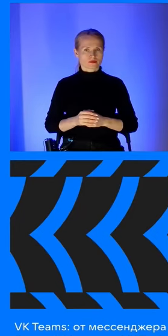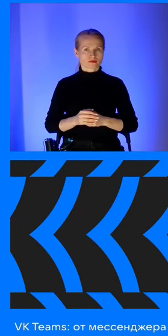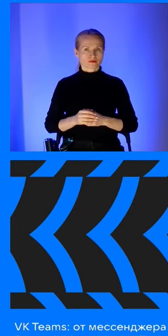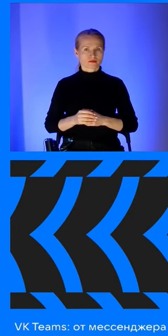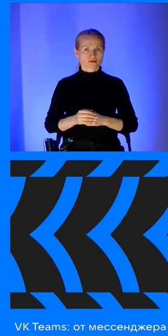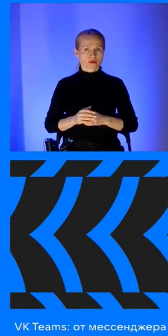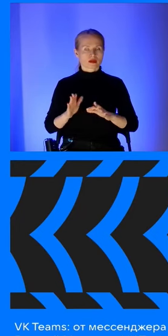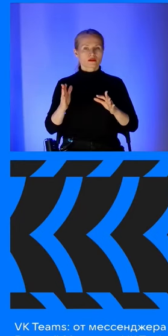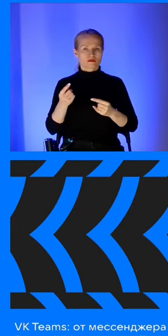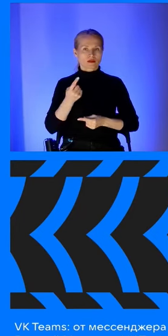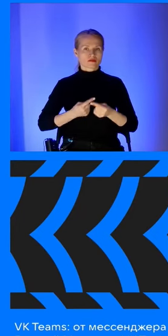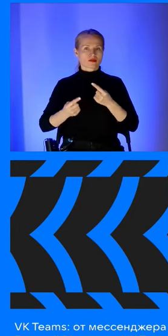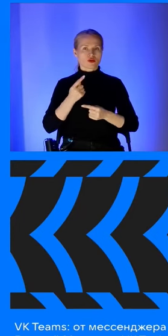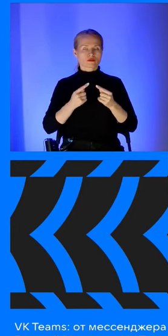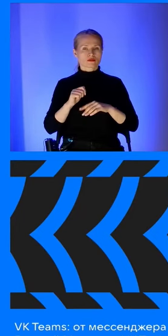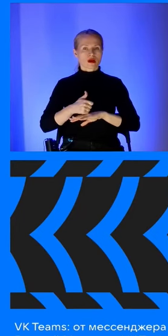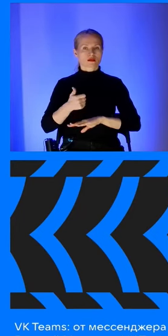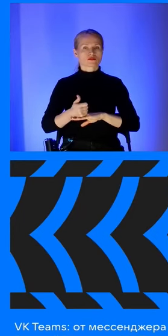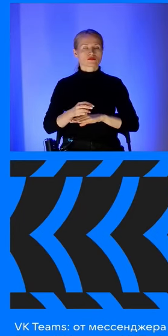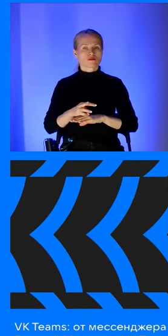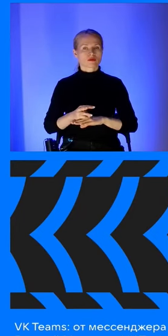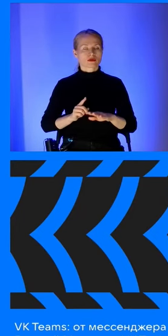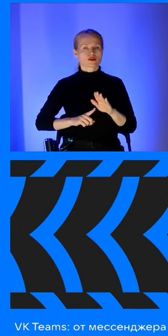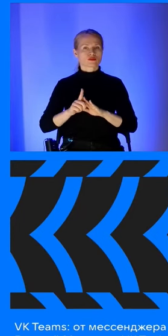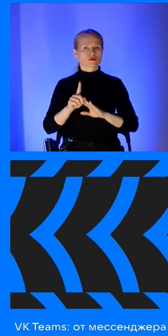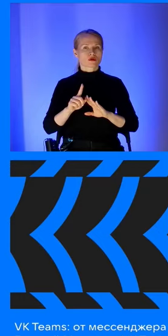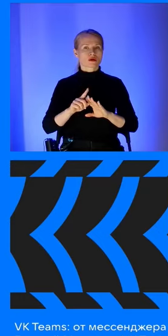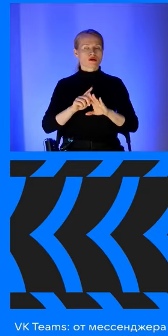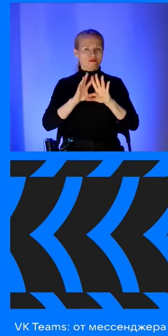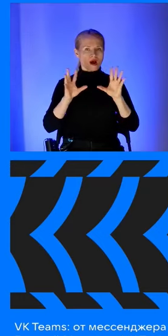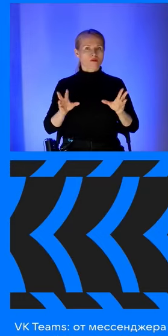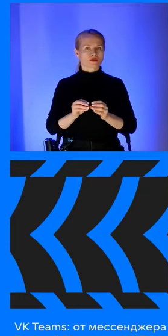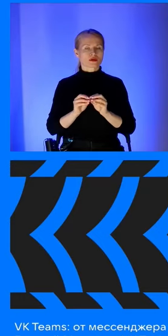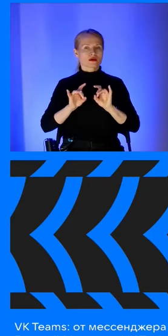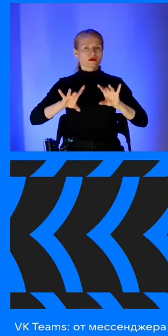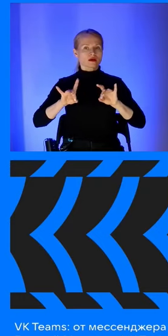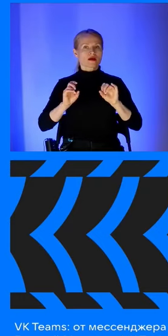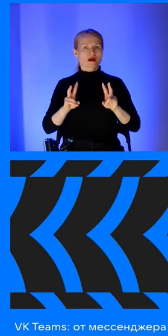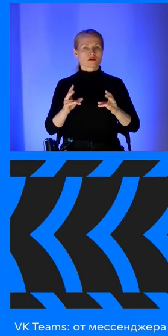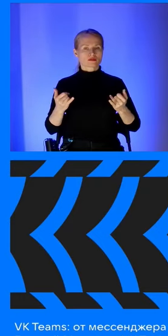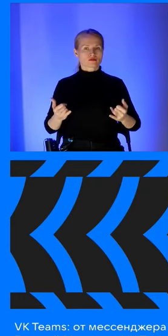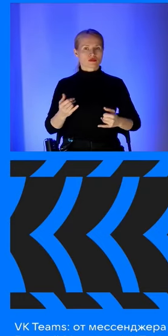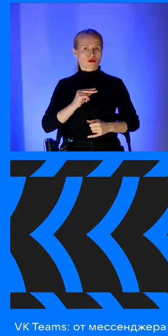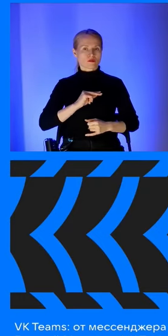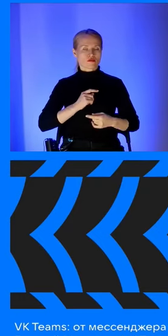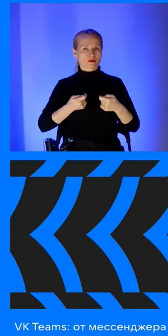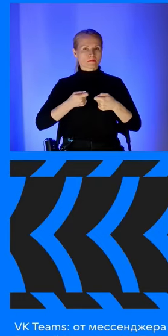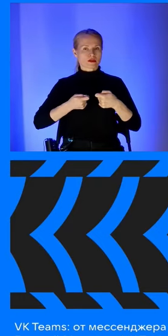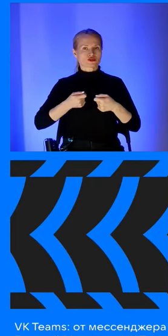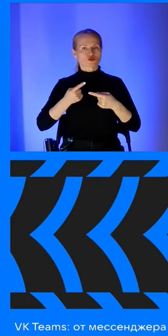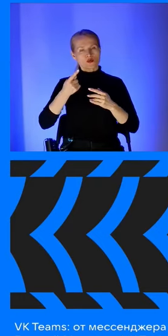Но давайте вернемся к основам и начну с того вообще, как у нас сегодня работает мессенджер, что у нас есть под